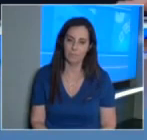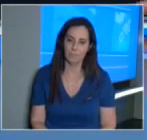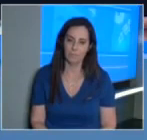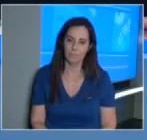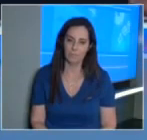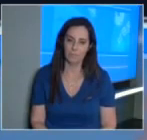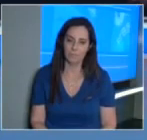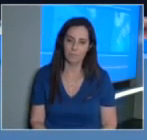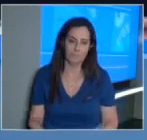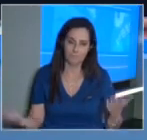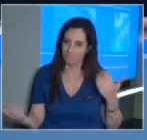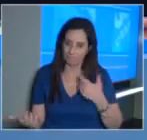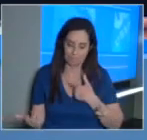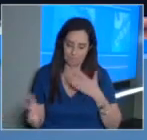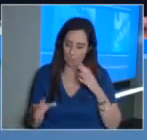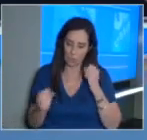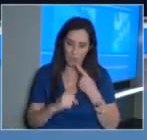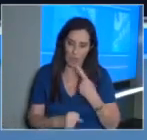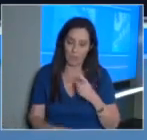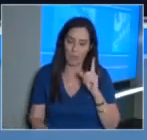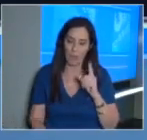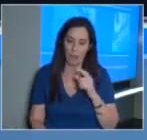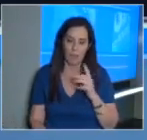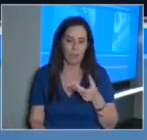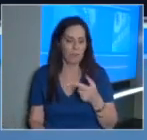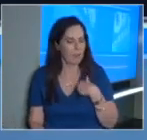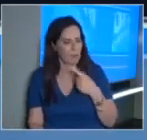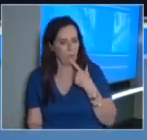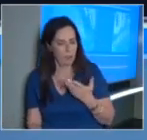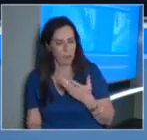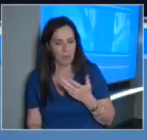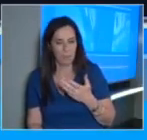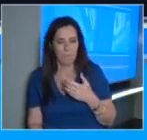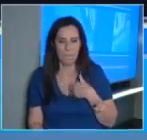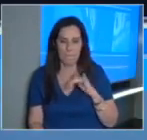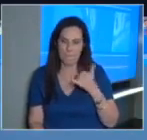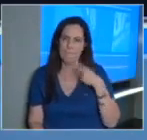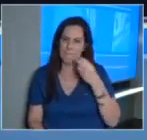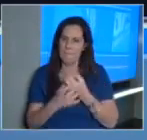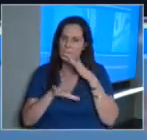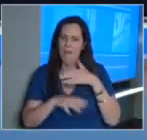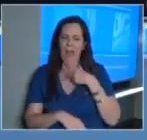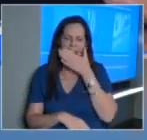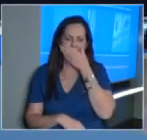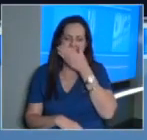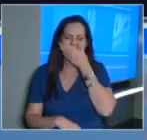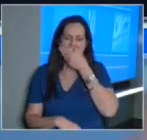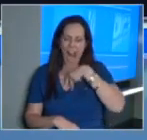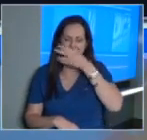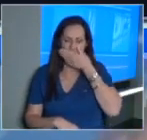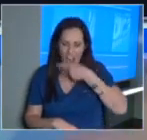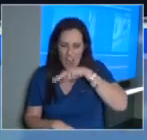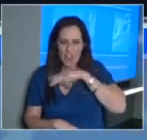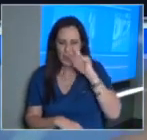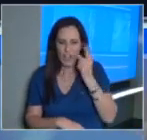אז נבואה זה מאוד מאוד קשה. אבל דימור. אבל אני מעריך שכן תהיה ממשלה. אני חושב שהאחריות של